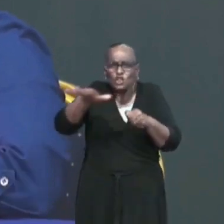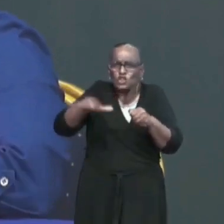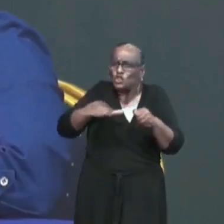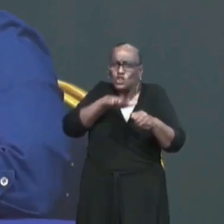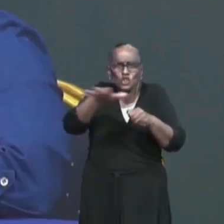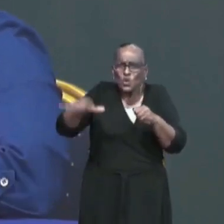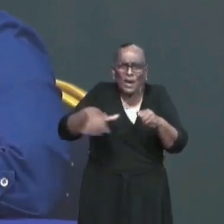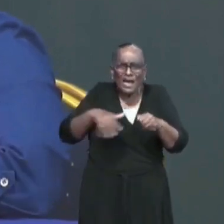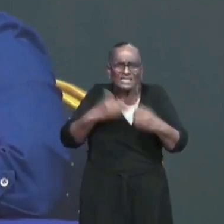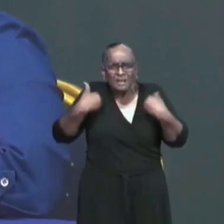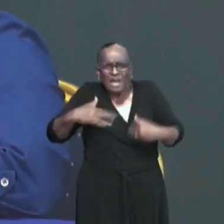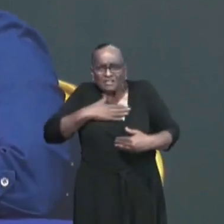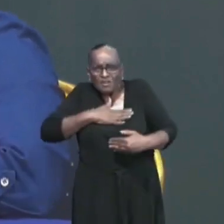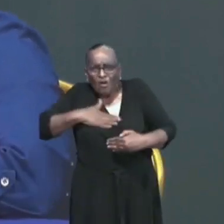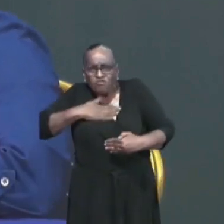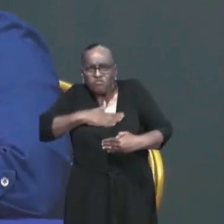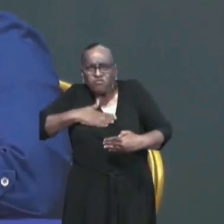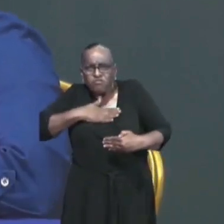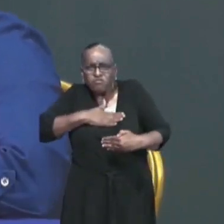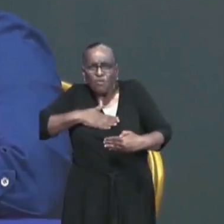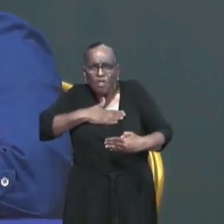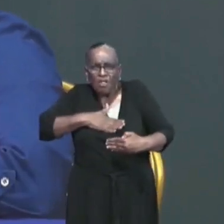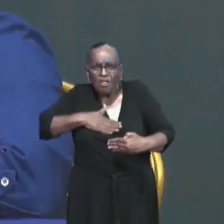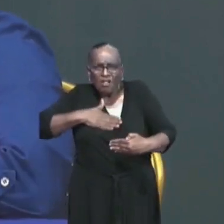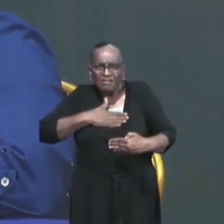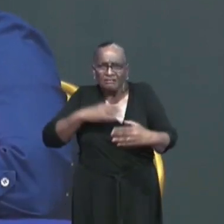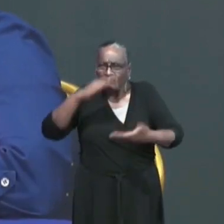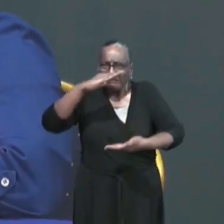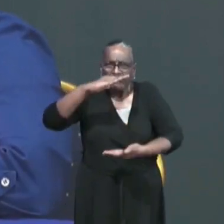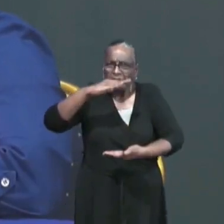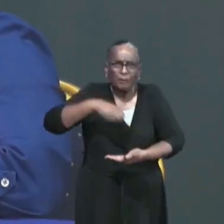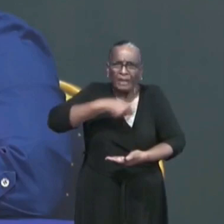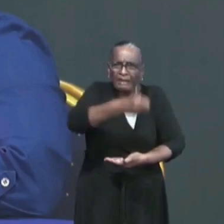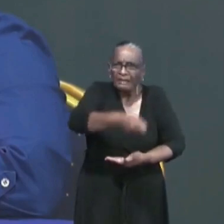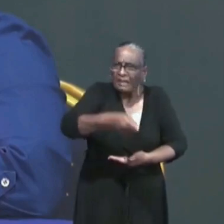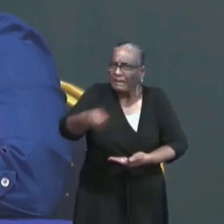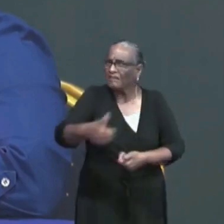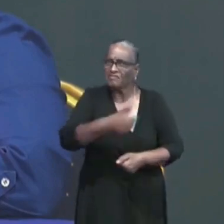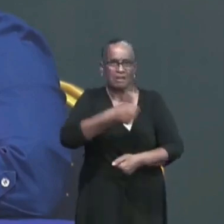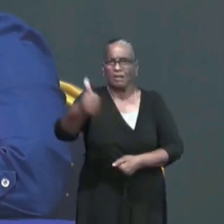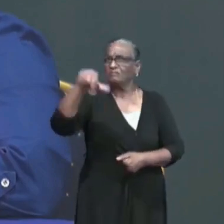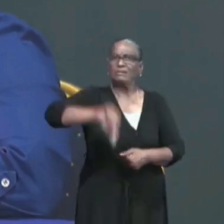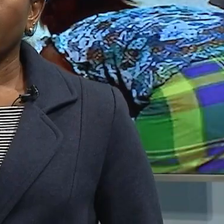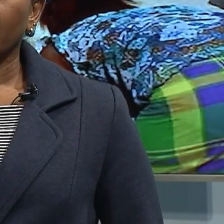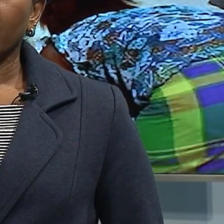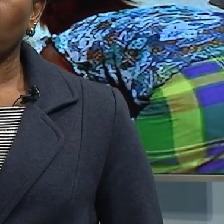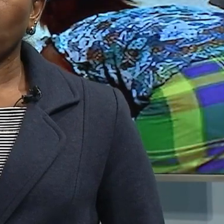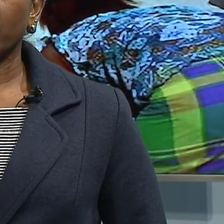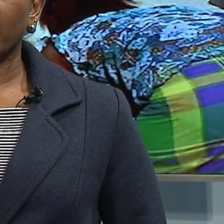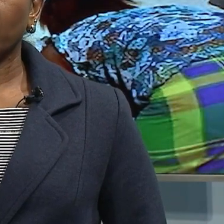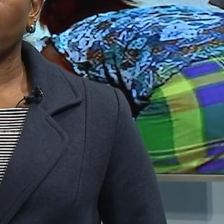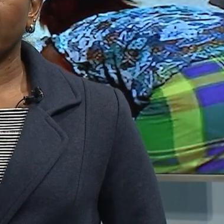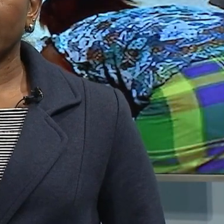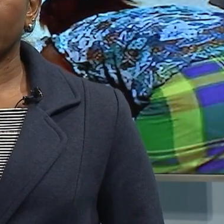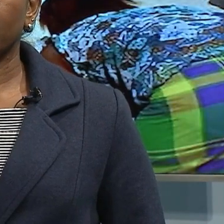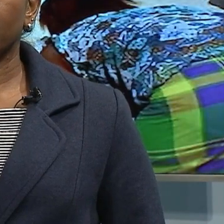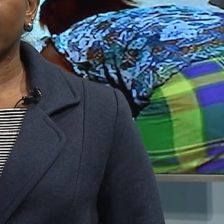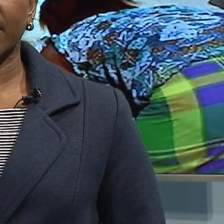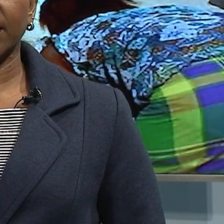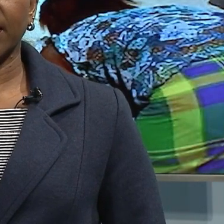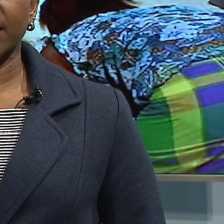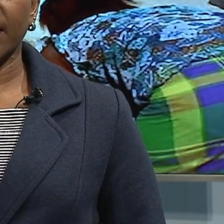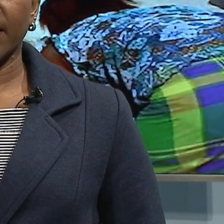dat men het gevoel niet dat op de pakketten niet op goede wijze woorden verdeel de coördinator van het